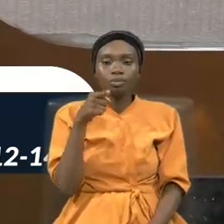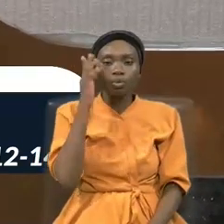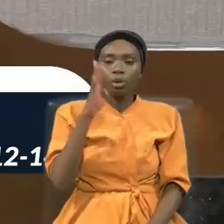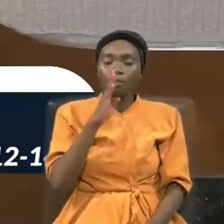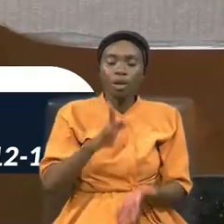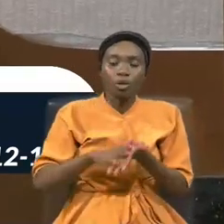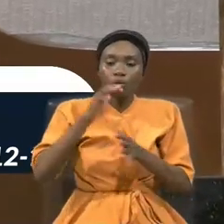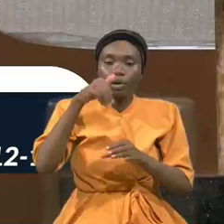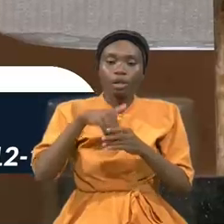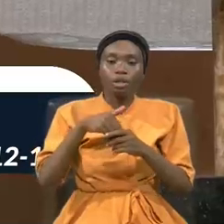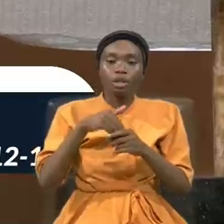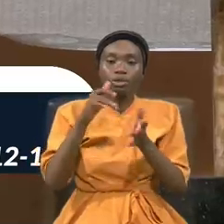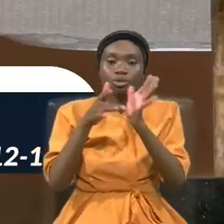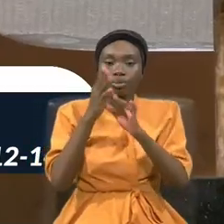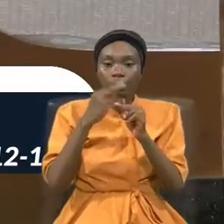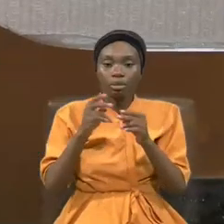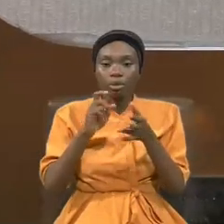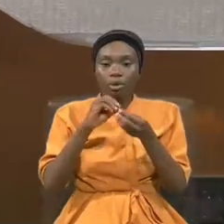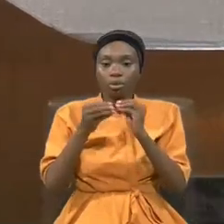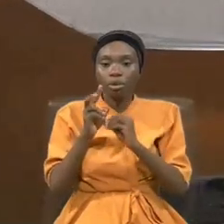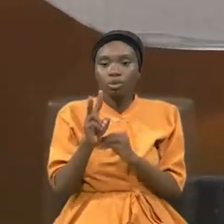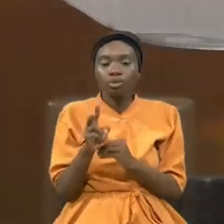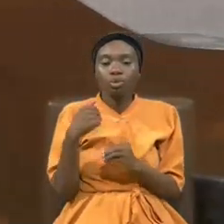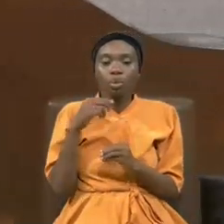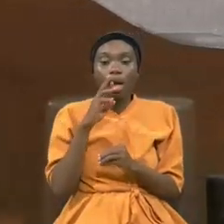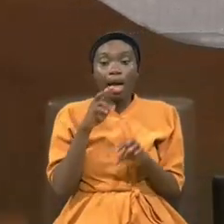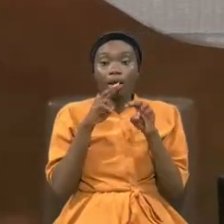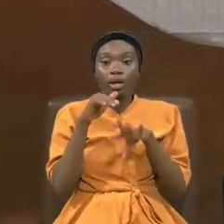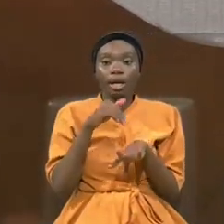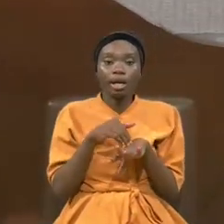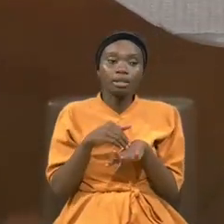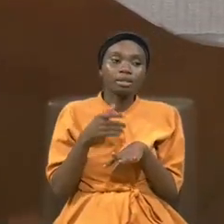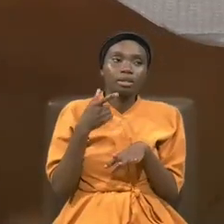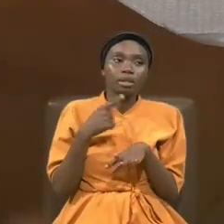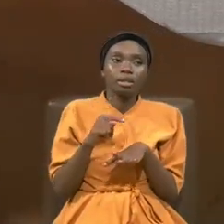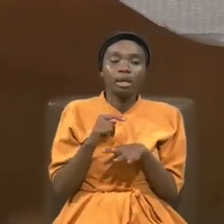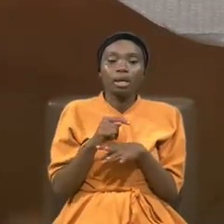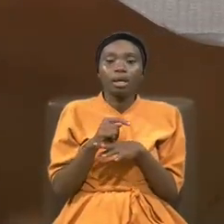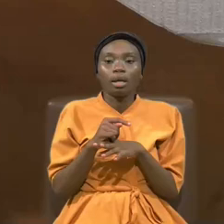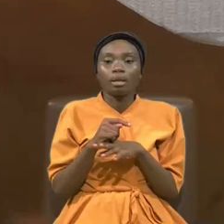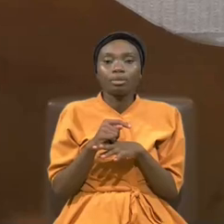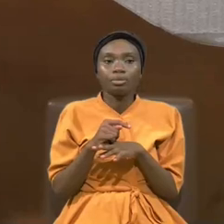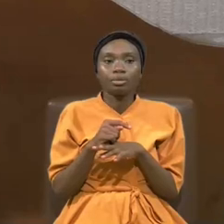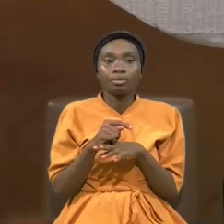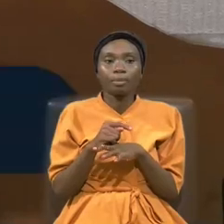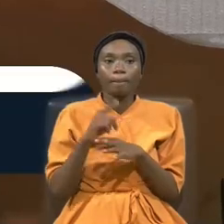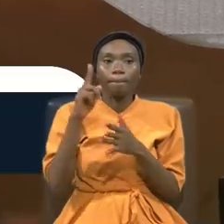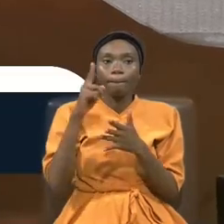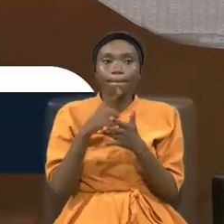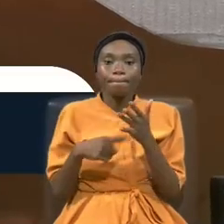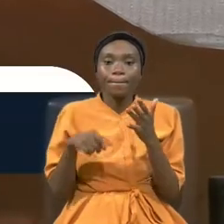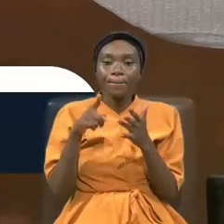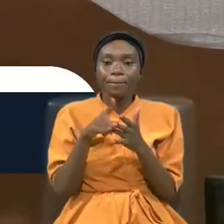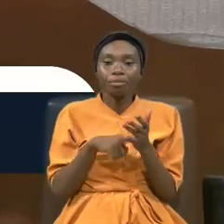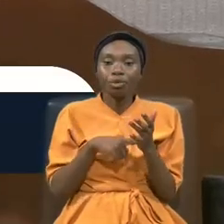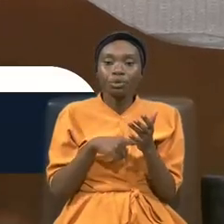Vous serez glorifiés avec le Seigneur. Deuxième partie ici, nous allons voir les héritiers outragés